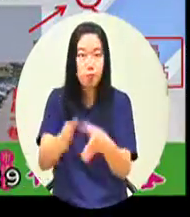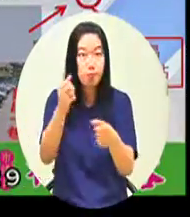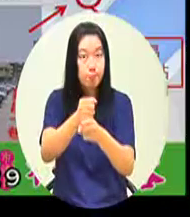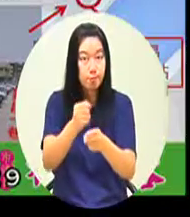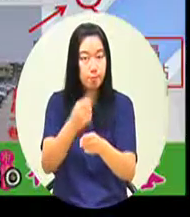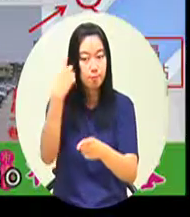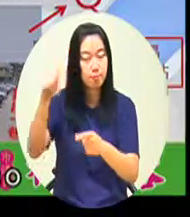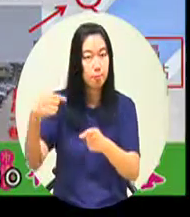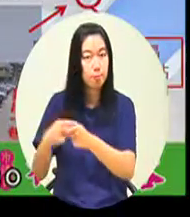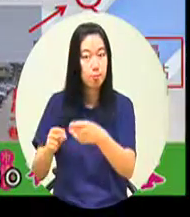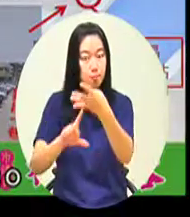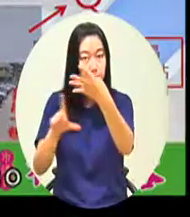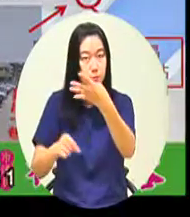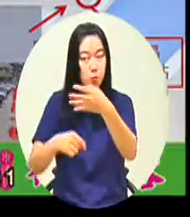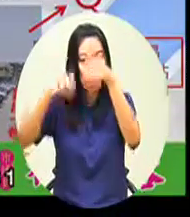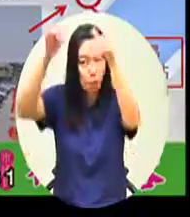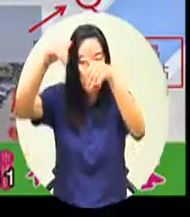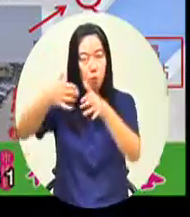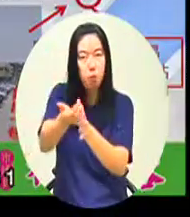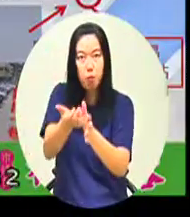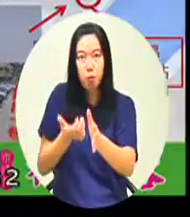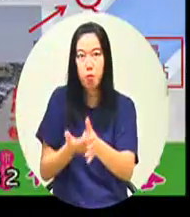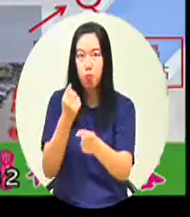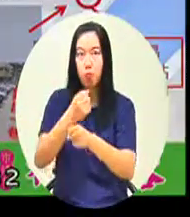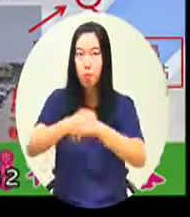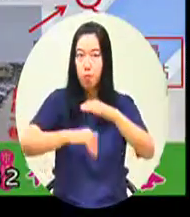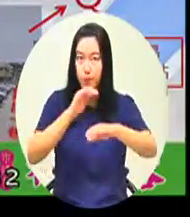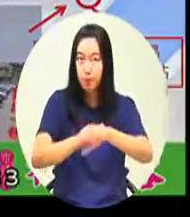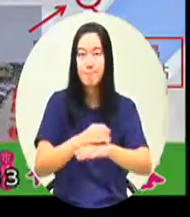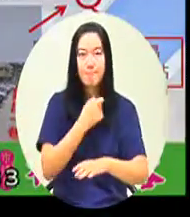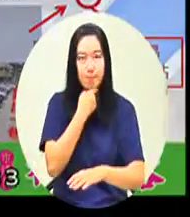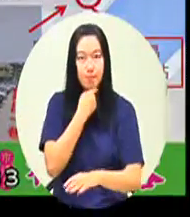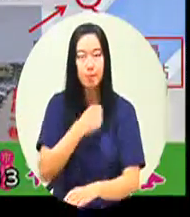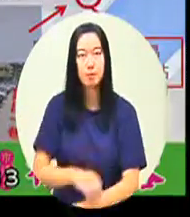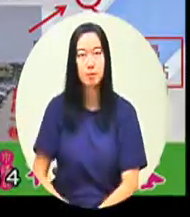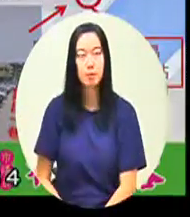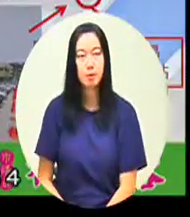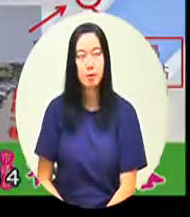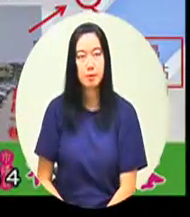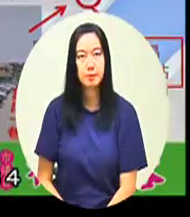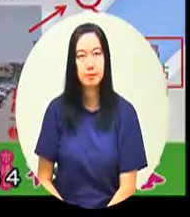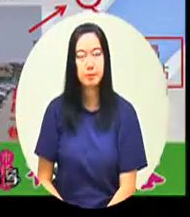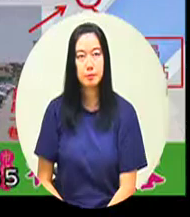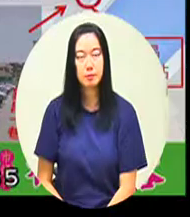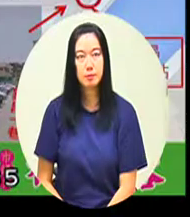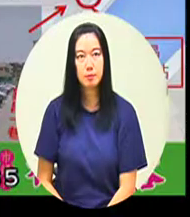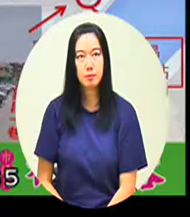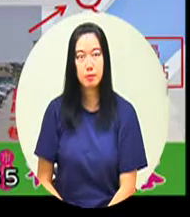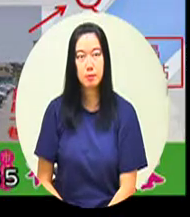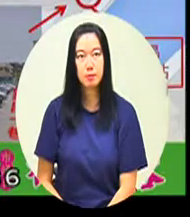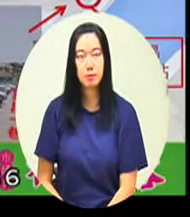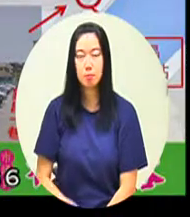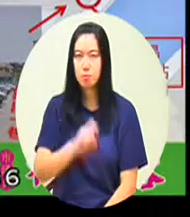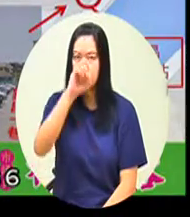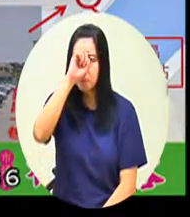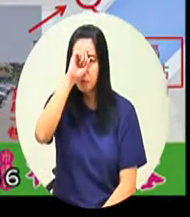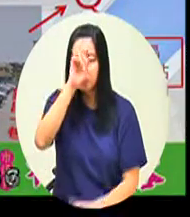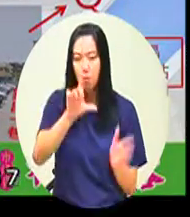4月在雨季前要来完工了希望说不要莫延